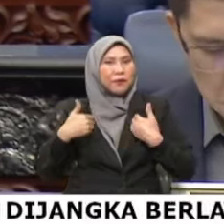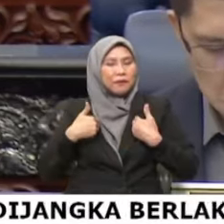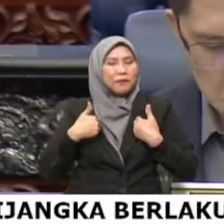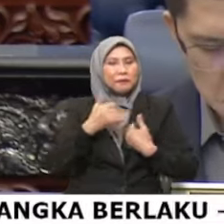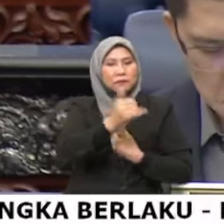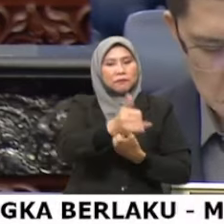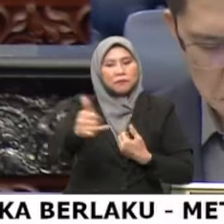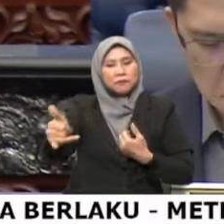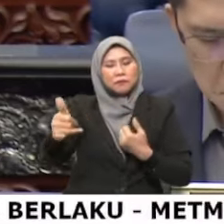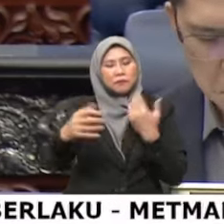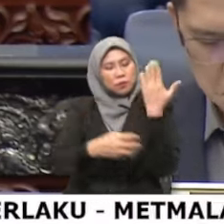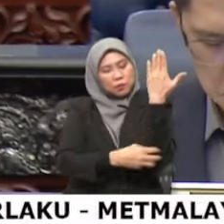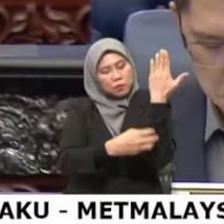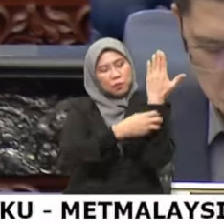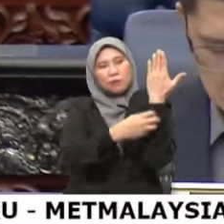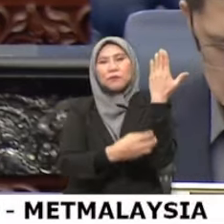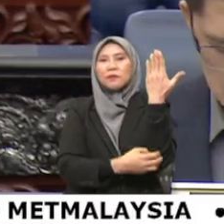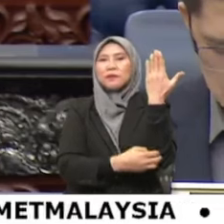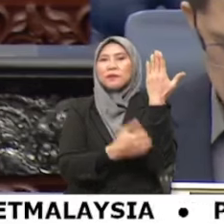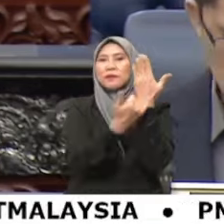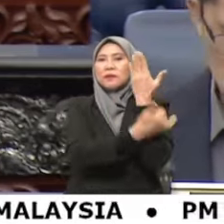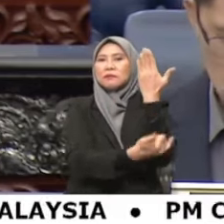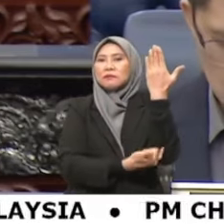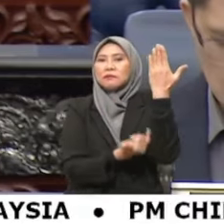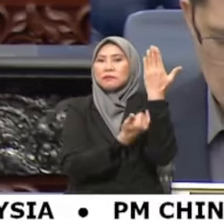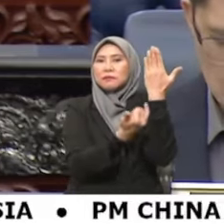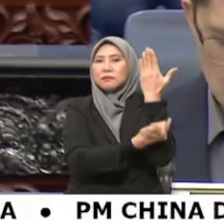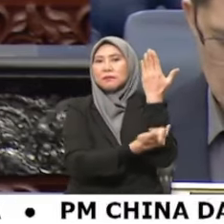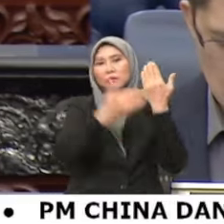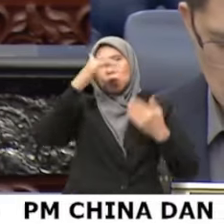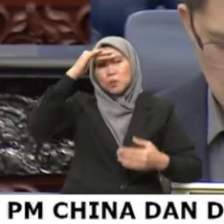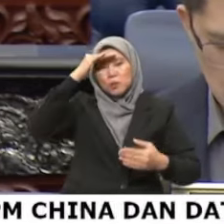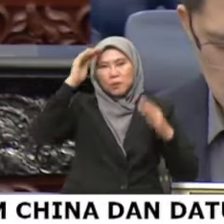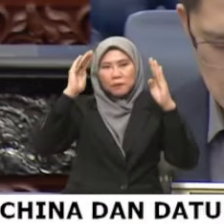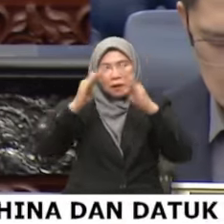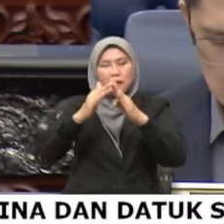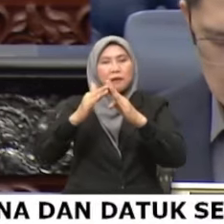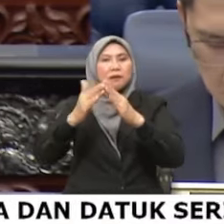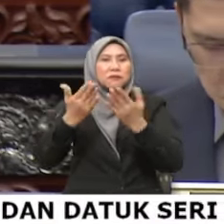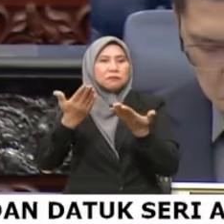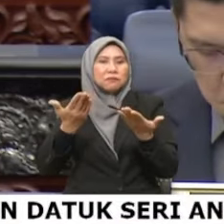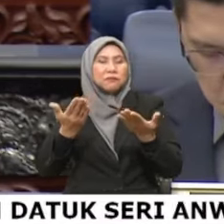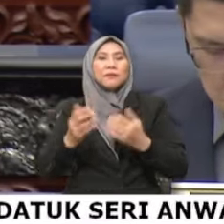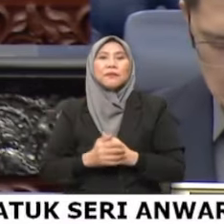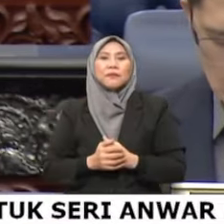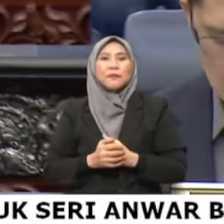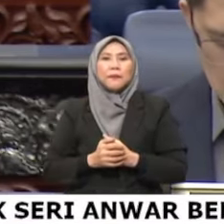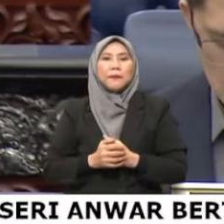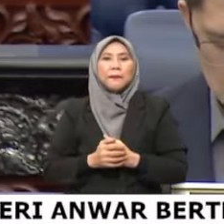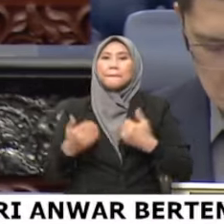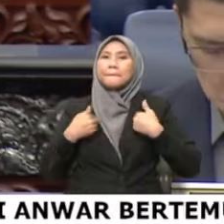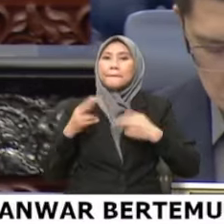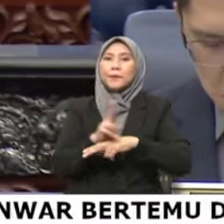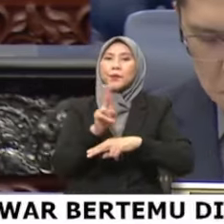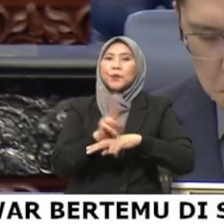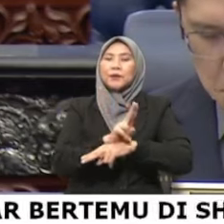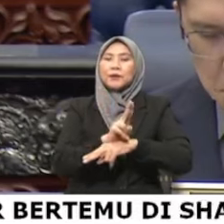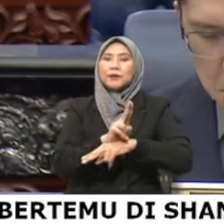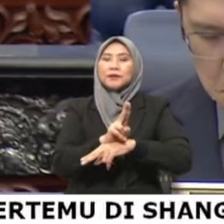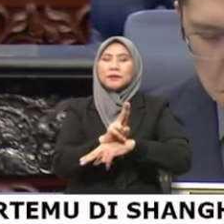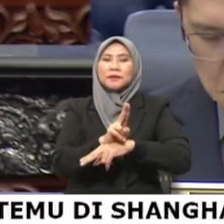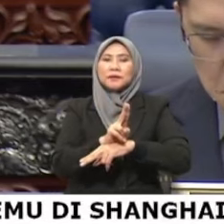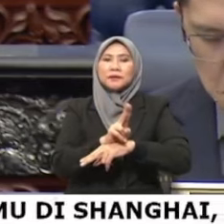Johor, di Pahang, di Wilayah Persekutuan dan akan diteruskan di mana kita menyediakan fasiliti dan juga klinik halal